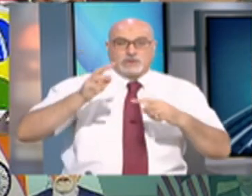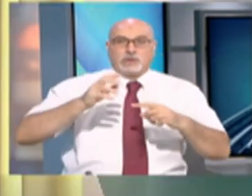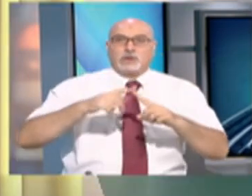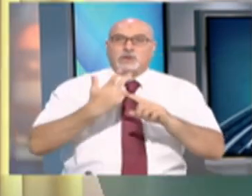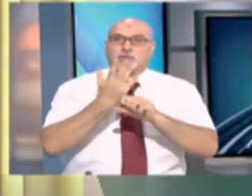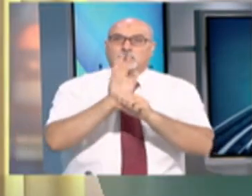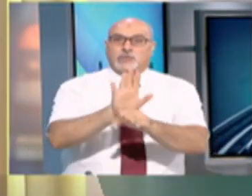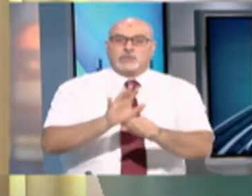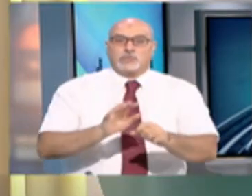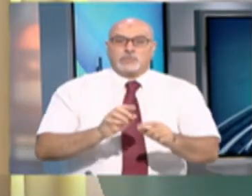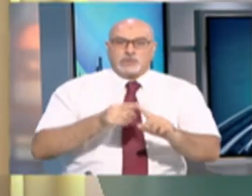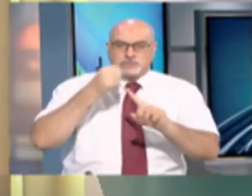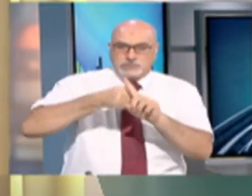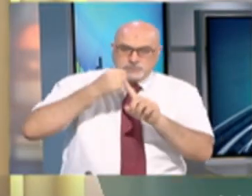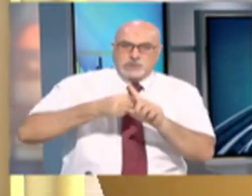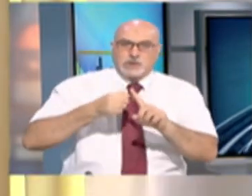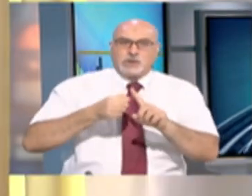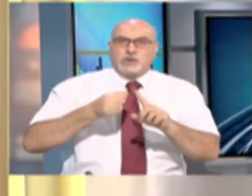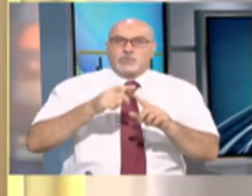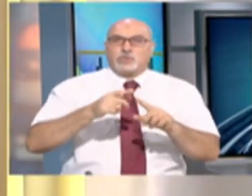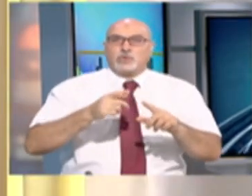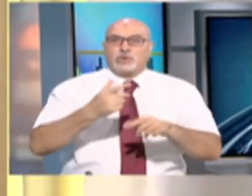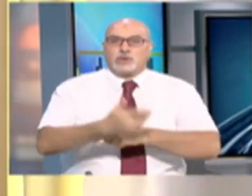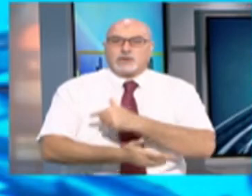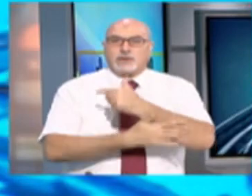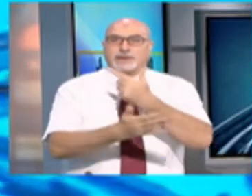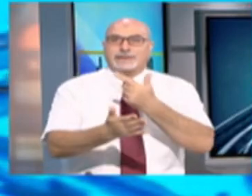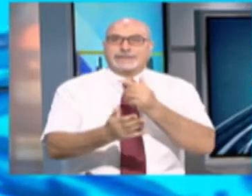وتقدم مساهمات جديدة لقضية التنمية العالمية.